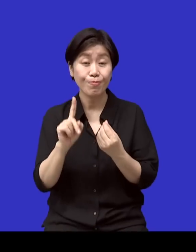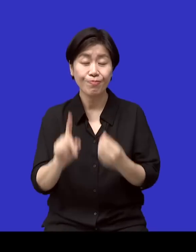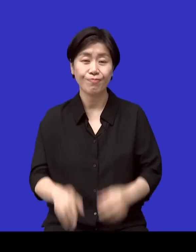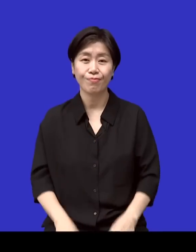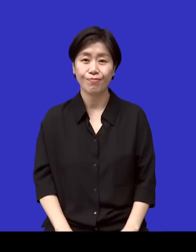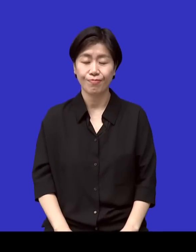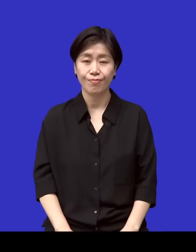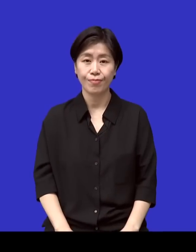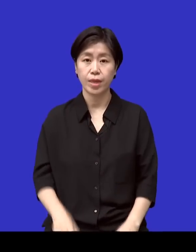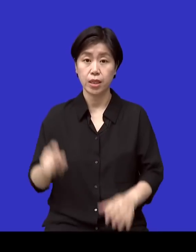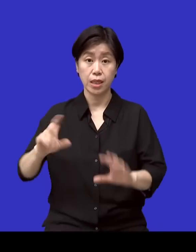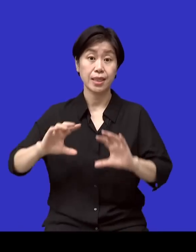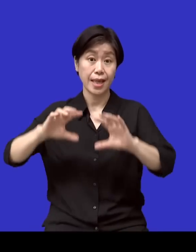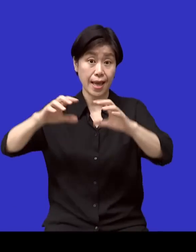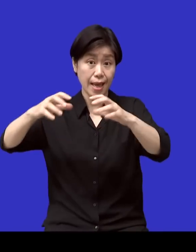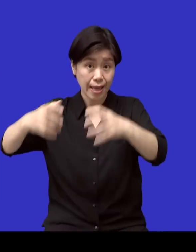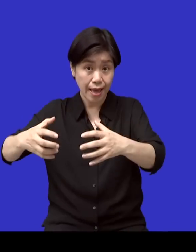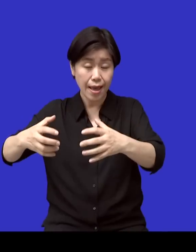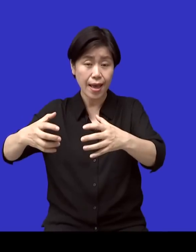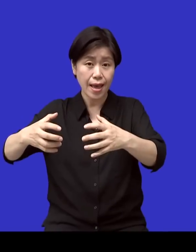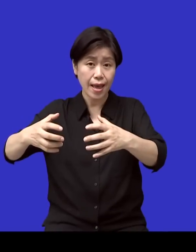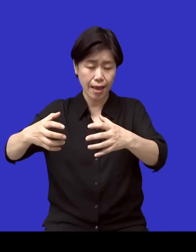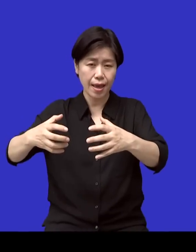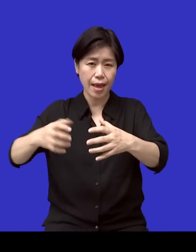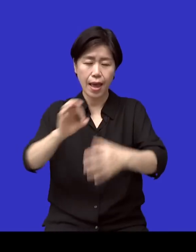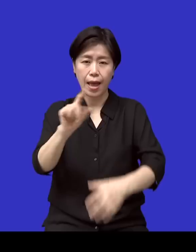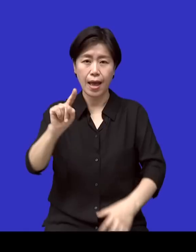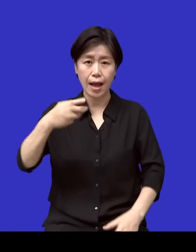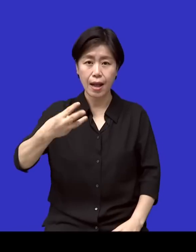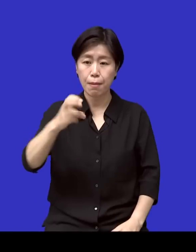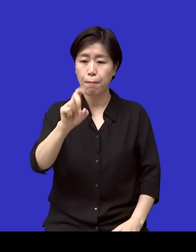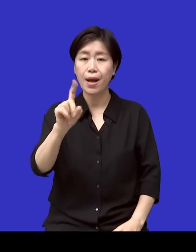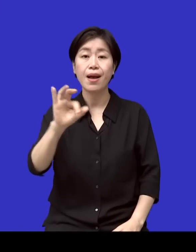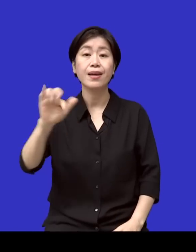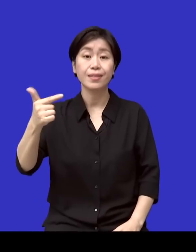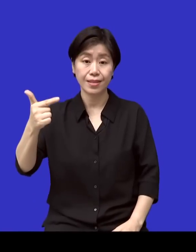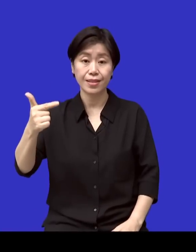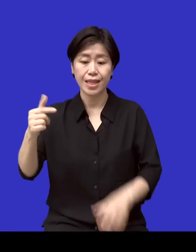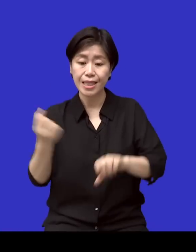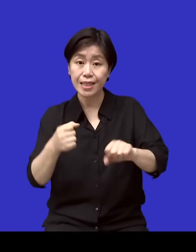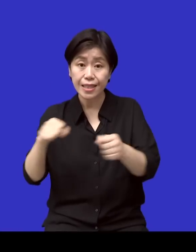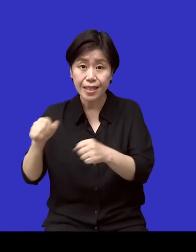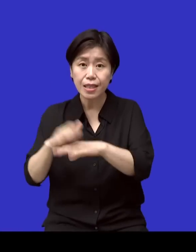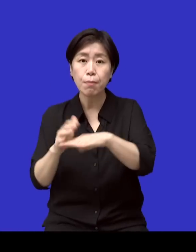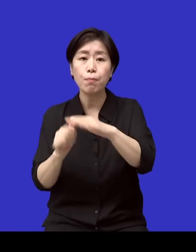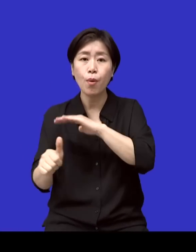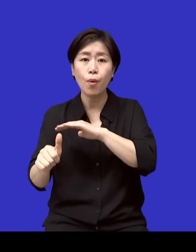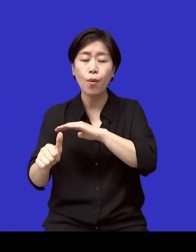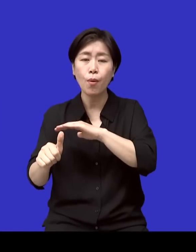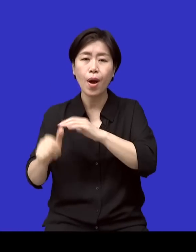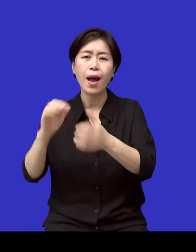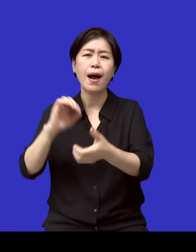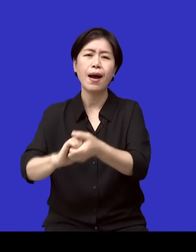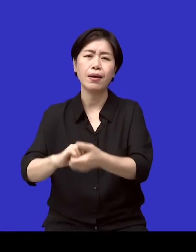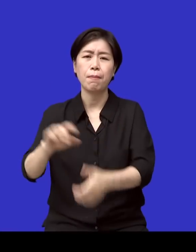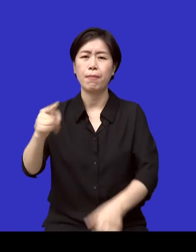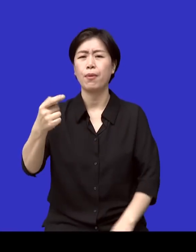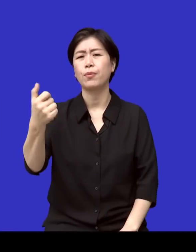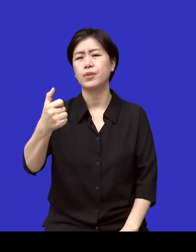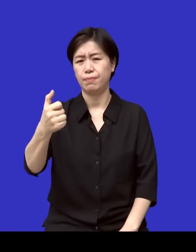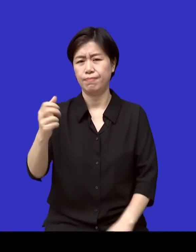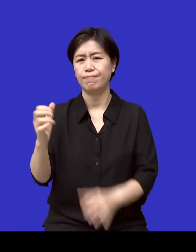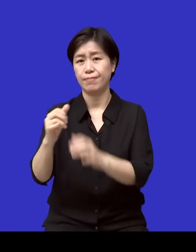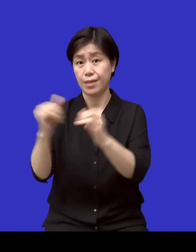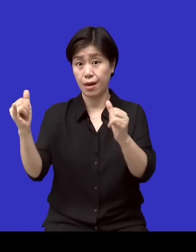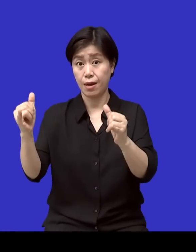이제 전 세계에 네. 150명만이 참가할 수 있는 대회예요. 저희 예. 종목이. 근데 그 150명의 TO가 이제